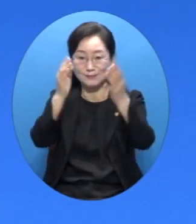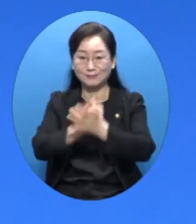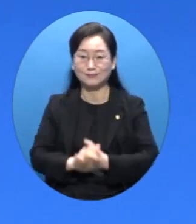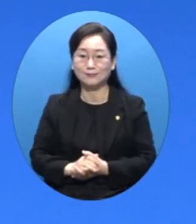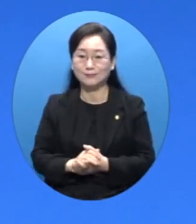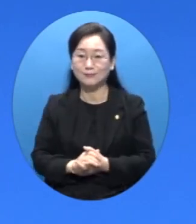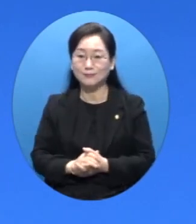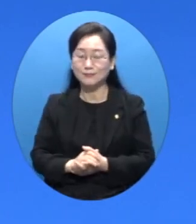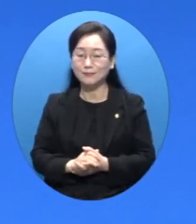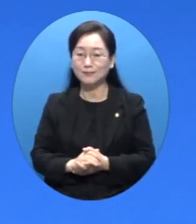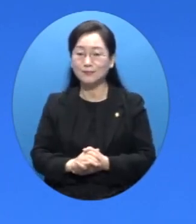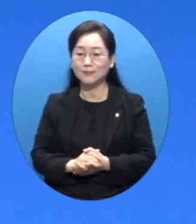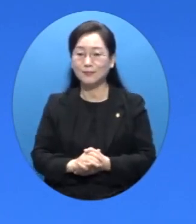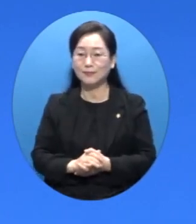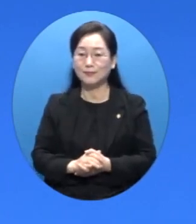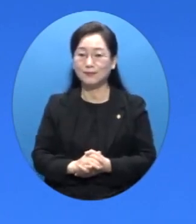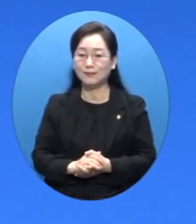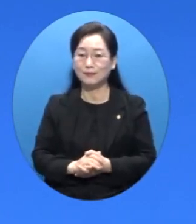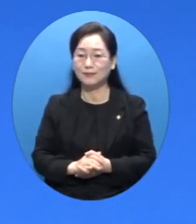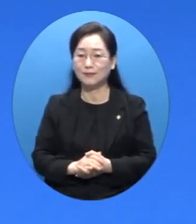축원합니다.